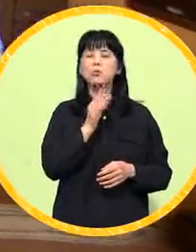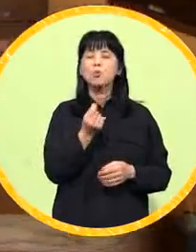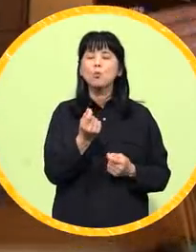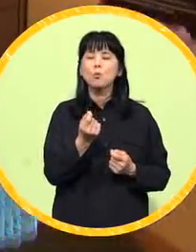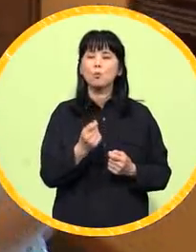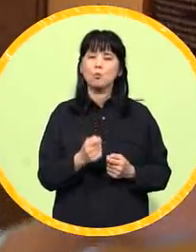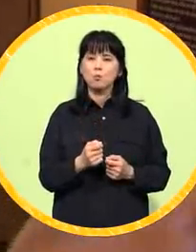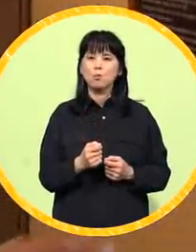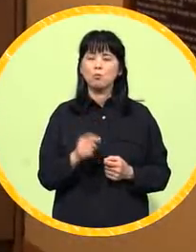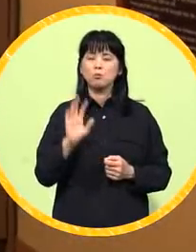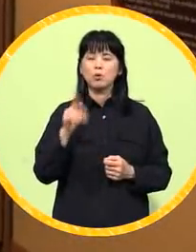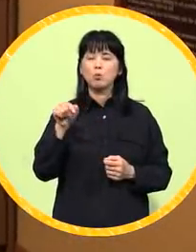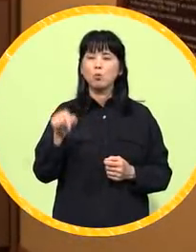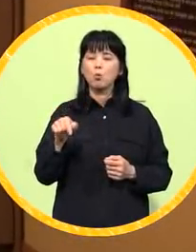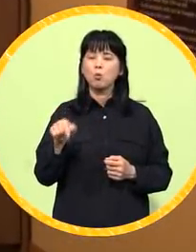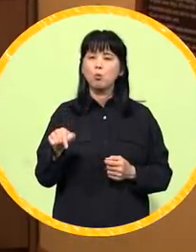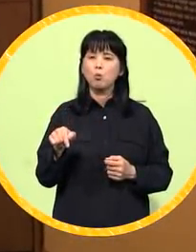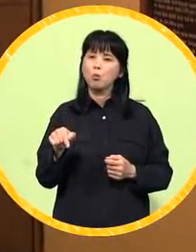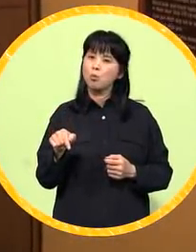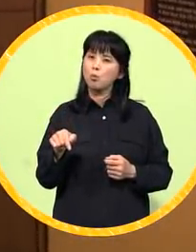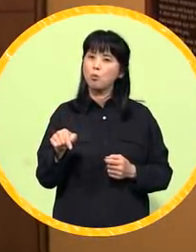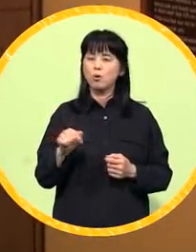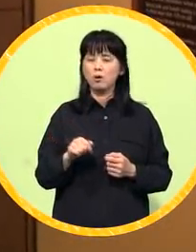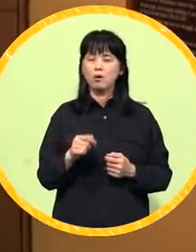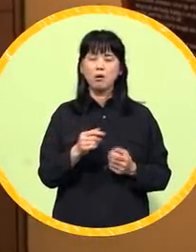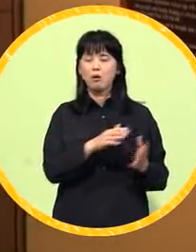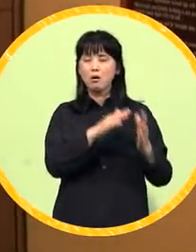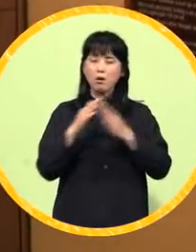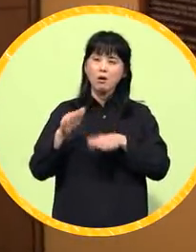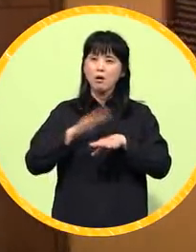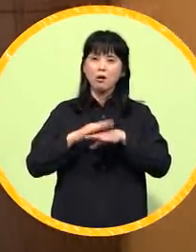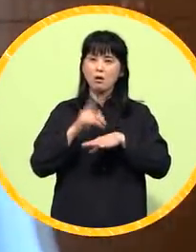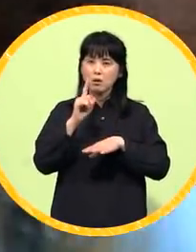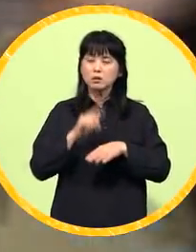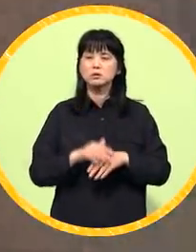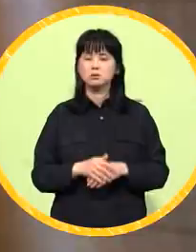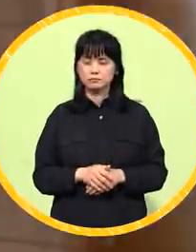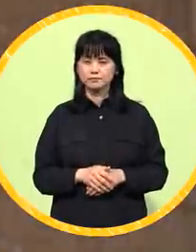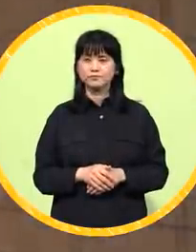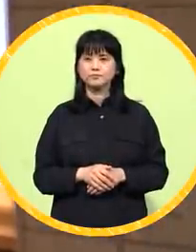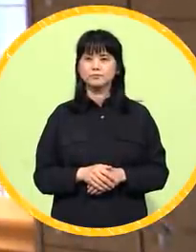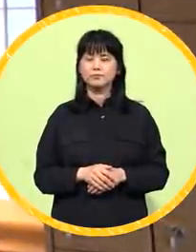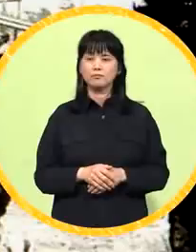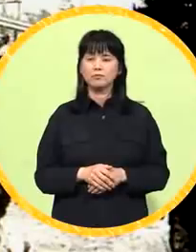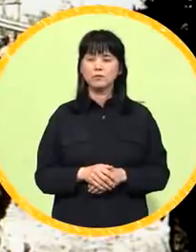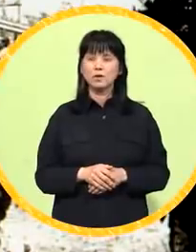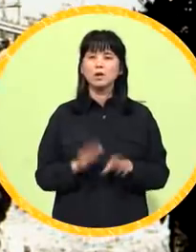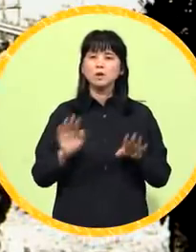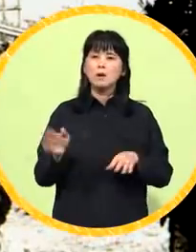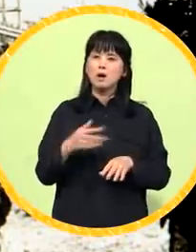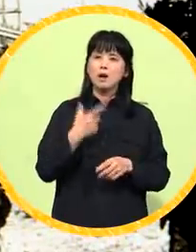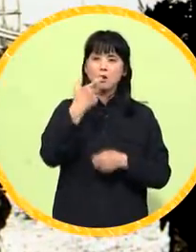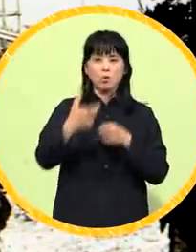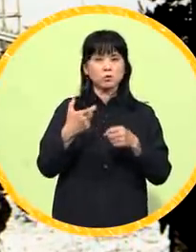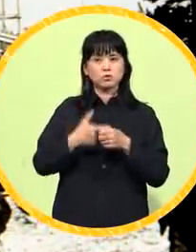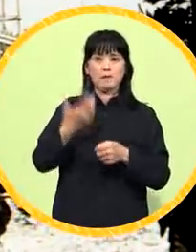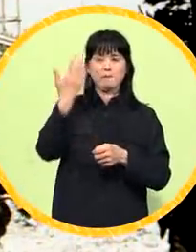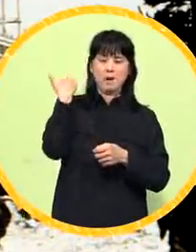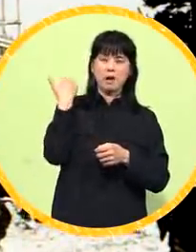それでもここ足の甲嘘ですねはいどうやって移動してください8それがですねえっと今から60年